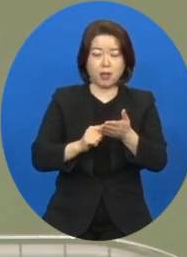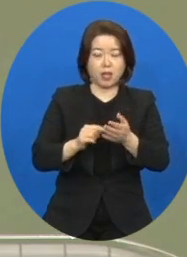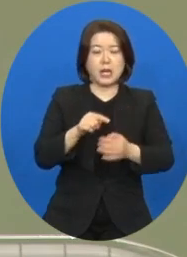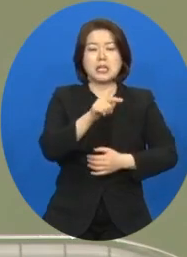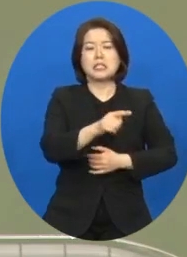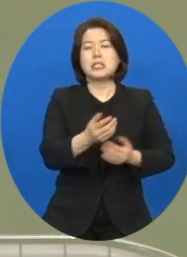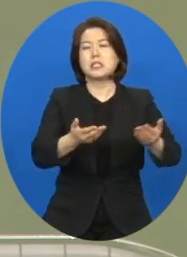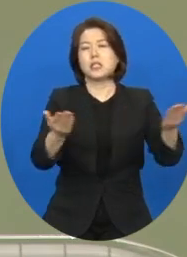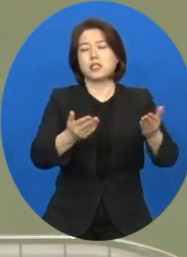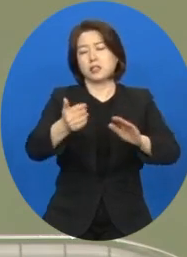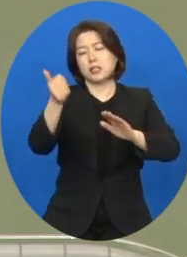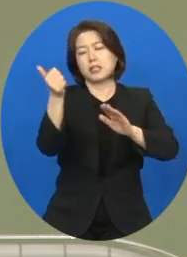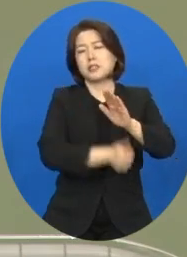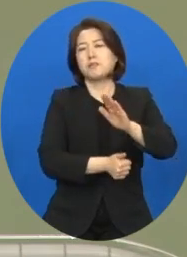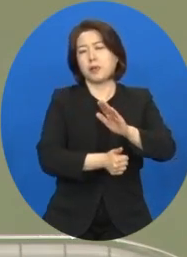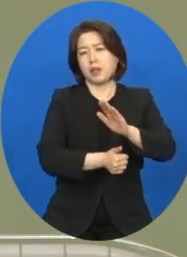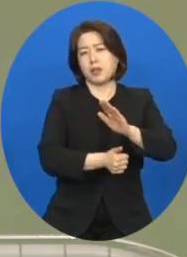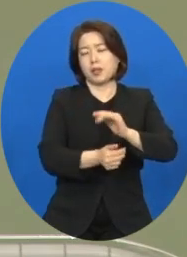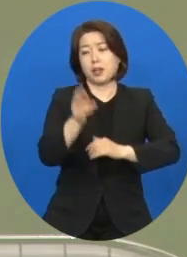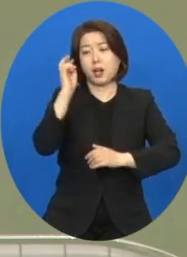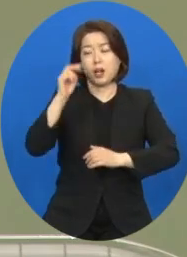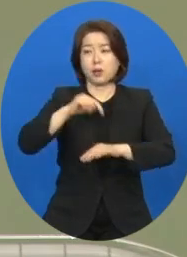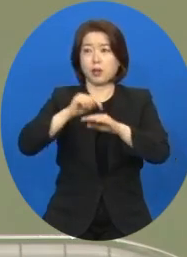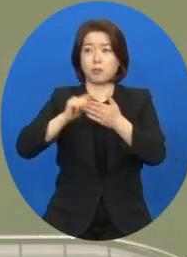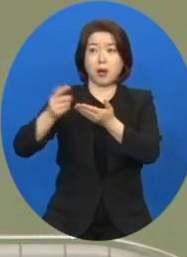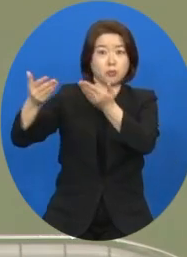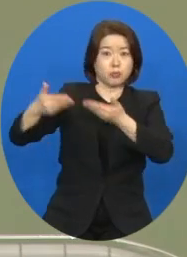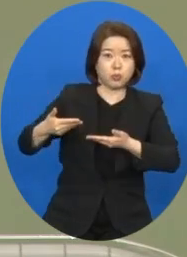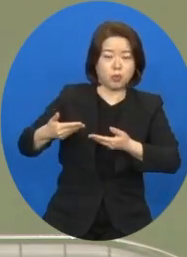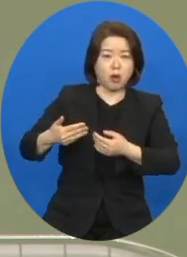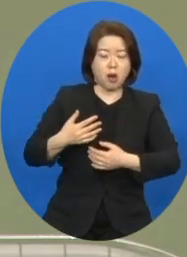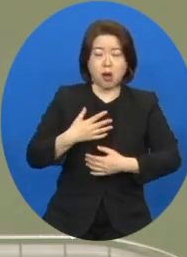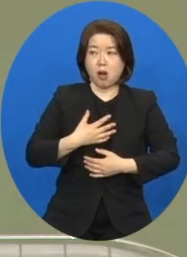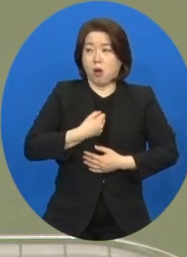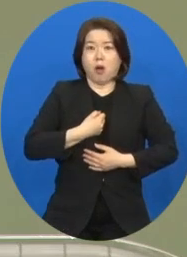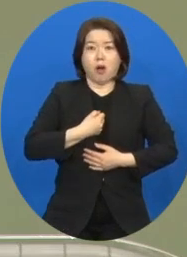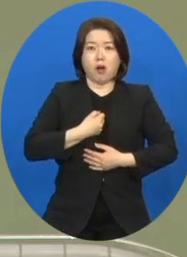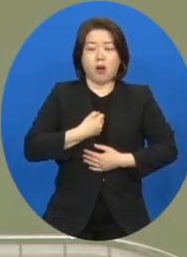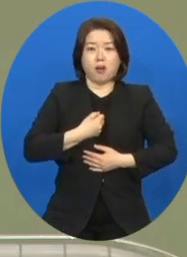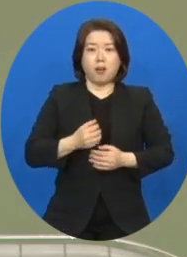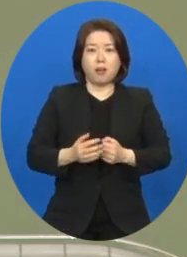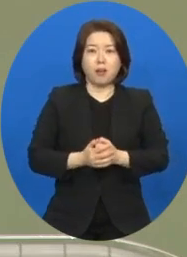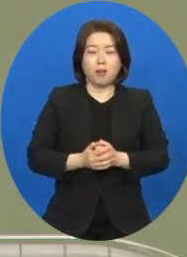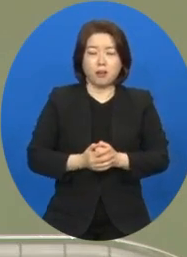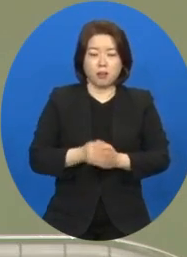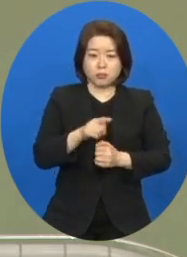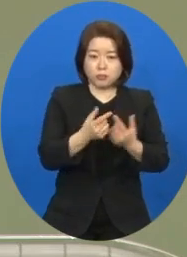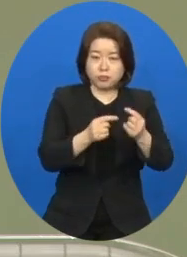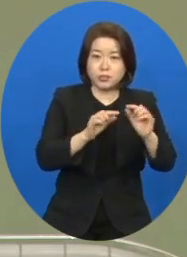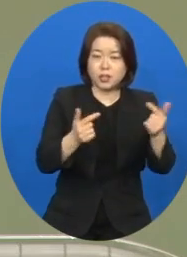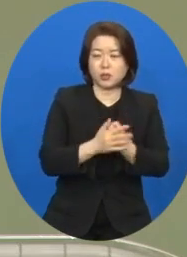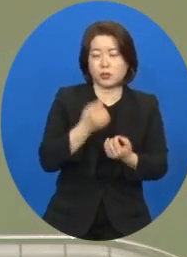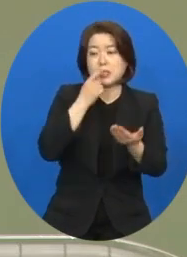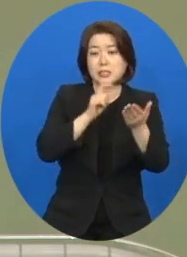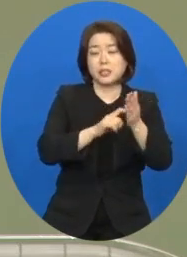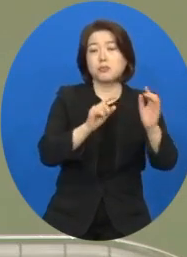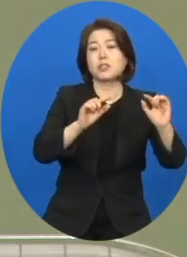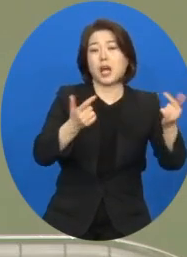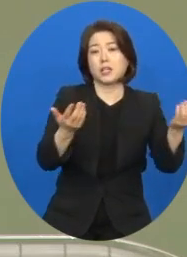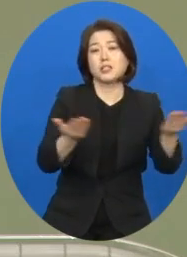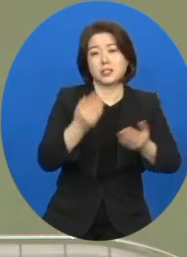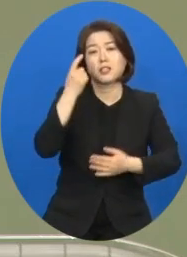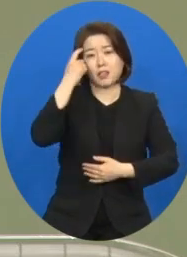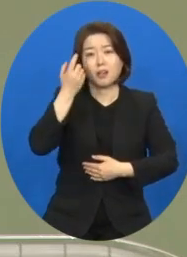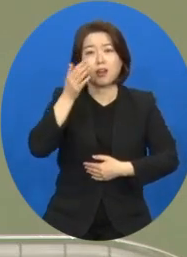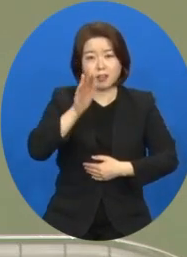것이다 하는 마음을 주세요. 가슴이 철렁 내려앉더라고요. 그렇지 않아도 쉽지 않은 일이라고 생각이